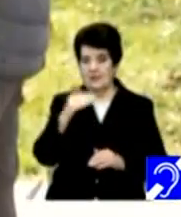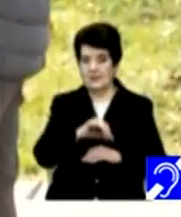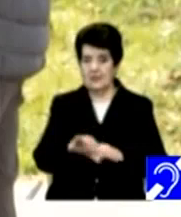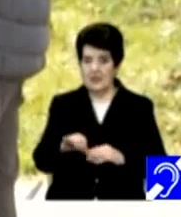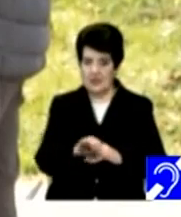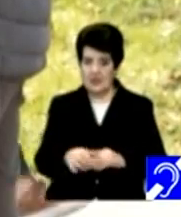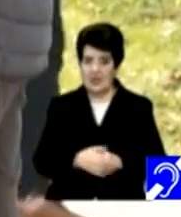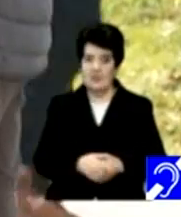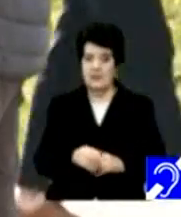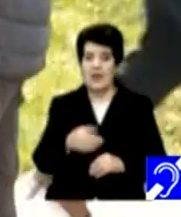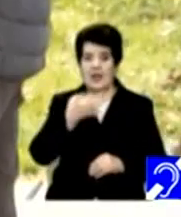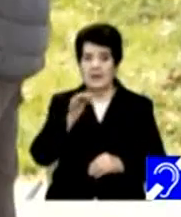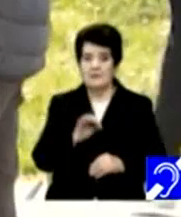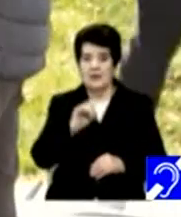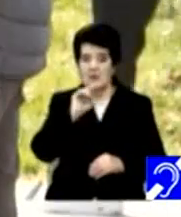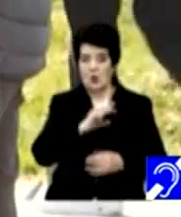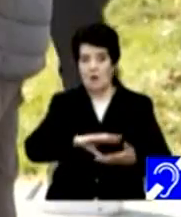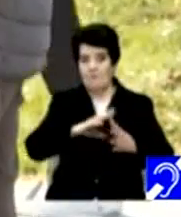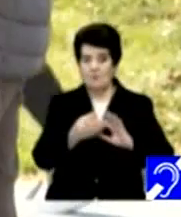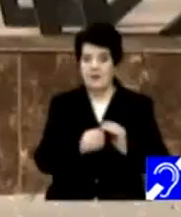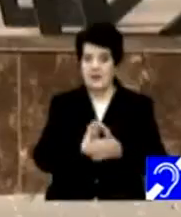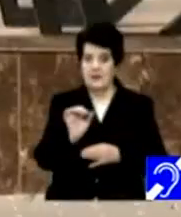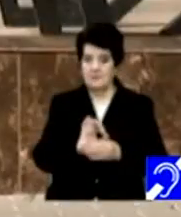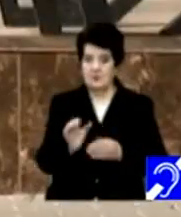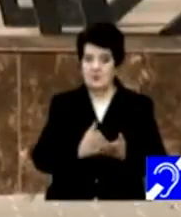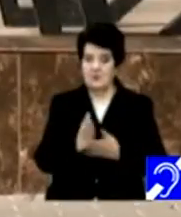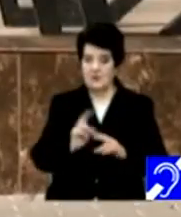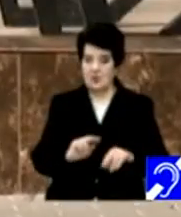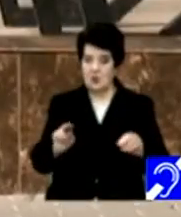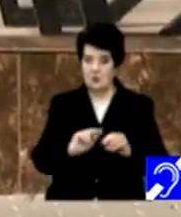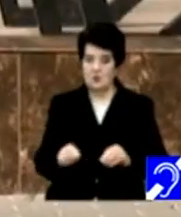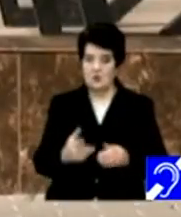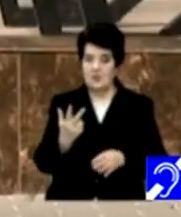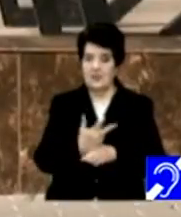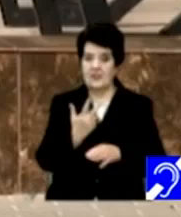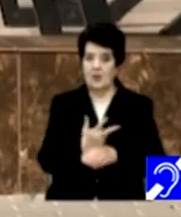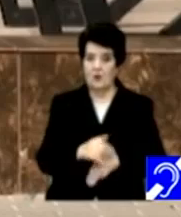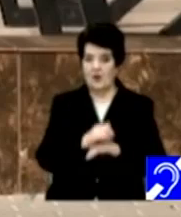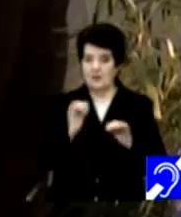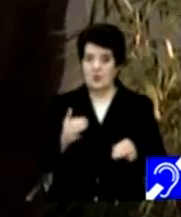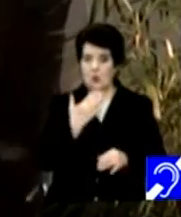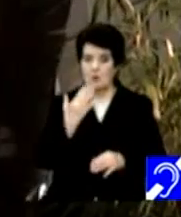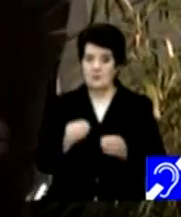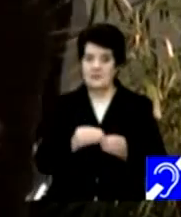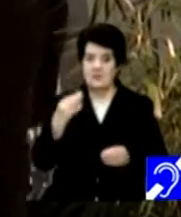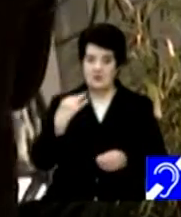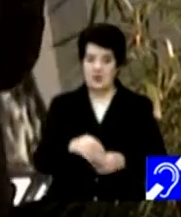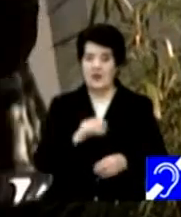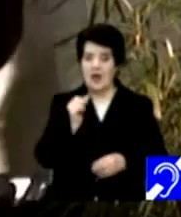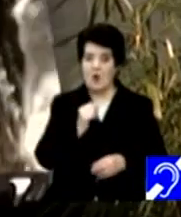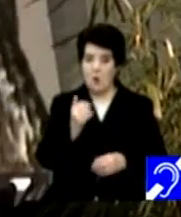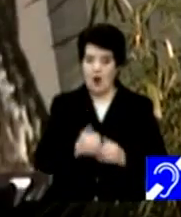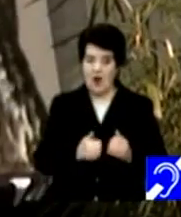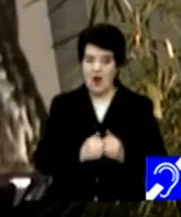iar potrivit experților economici, volumul exportului de servicii educaționale a crescut de 3 ori în ultimii 10 ani. Anual, Republica